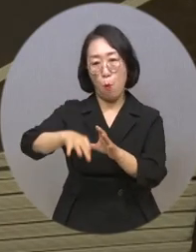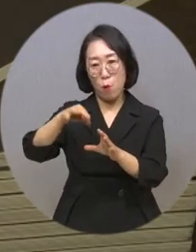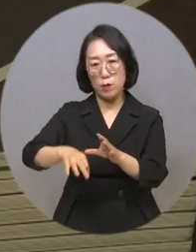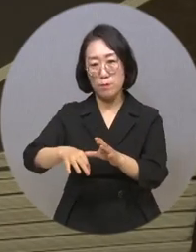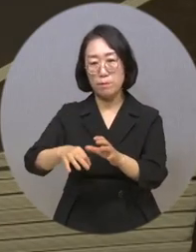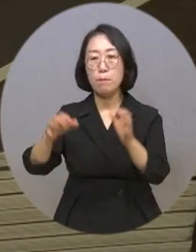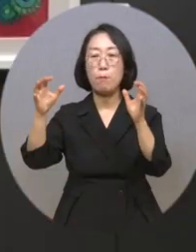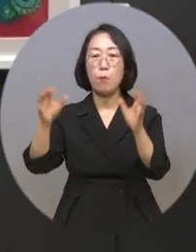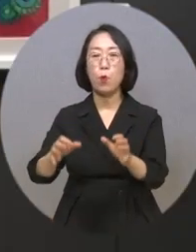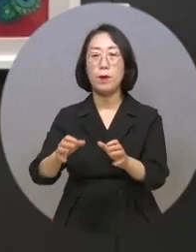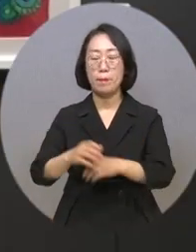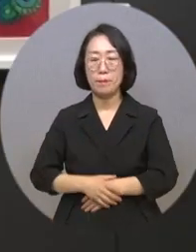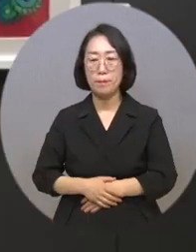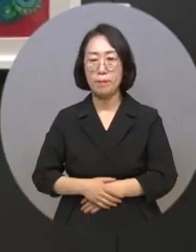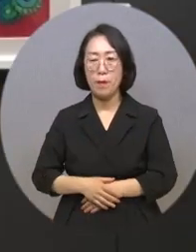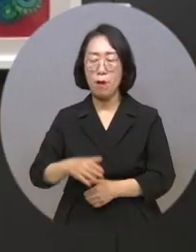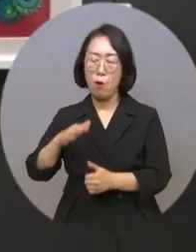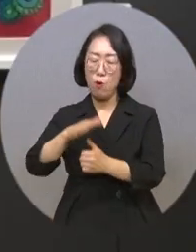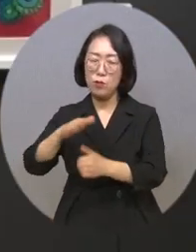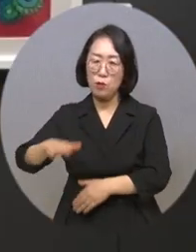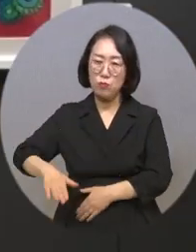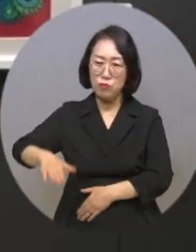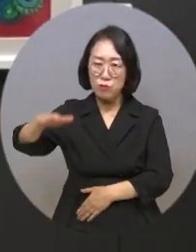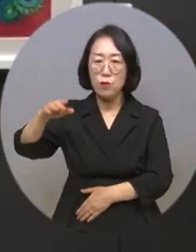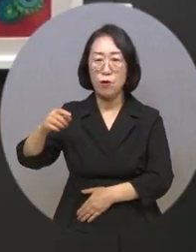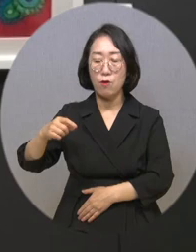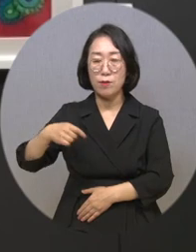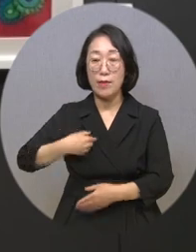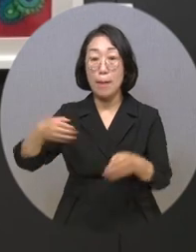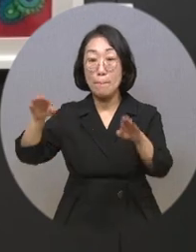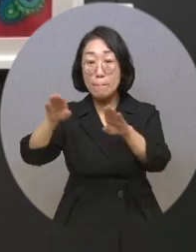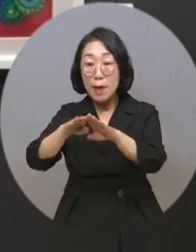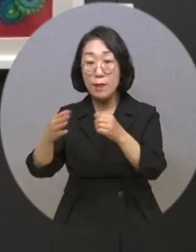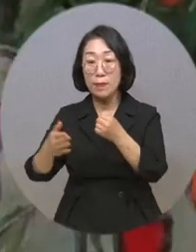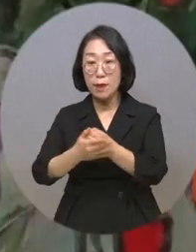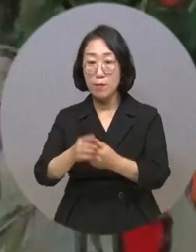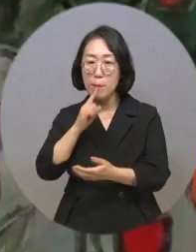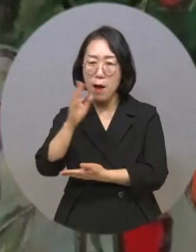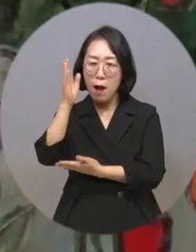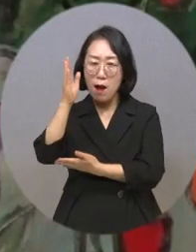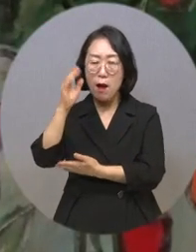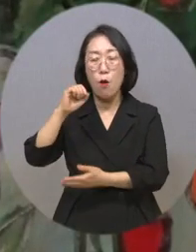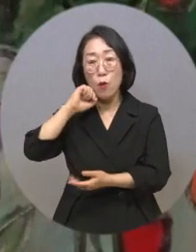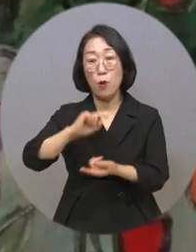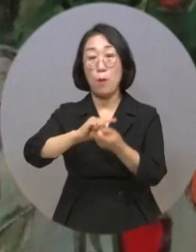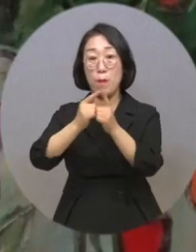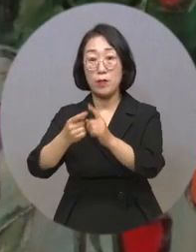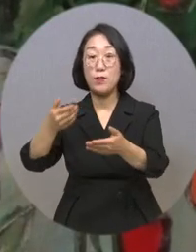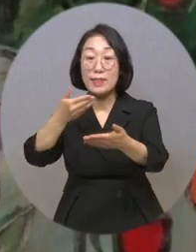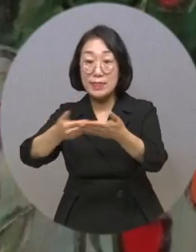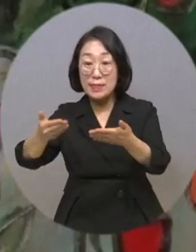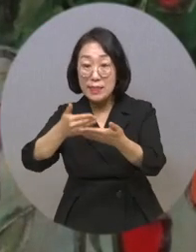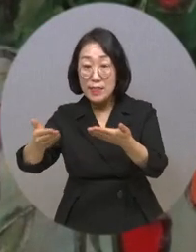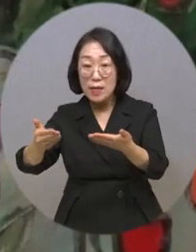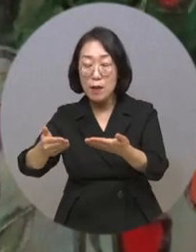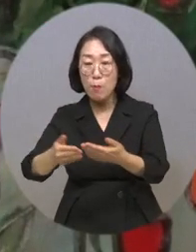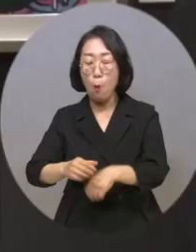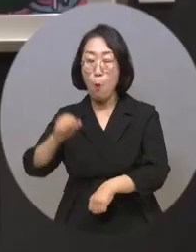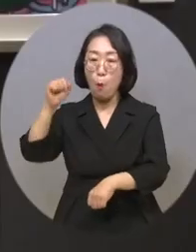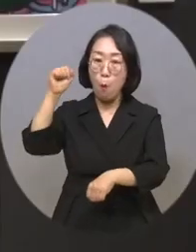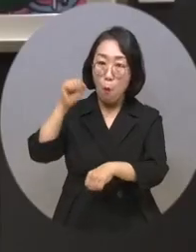되었습니다. 어릴 적부터 자폐로 인한 언어 표현의 한계를 그림으로 표현하는 천부적인